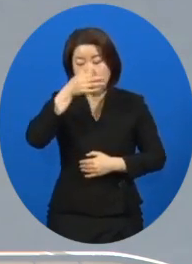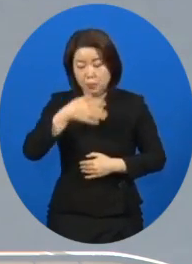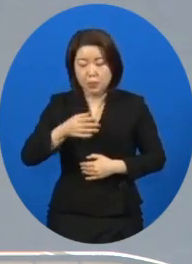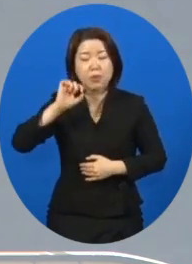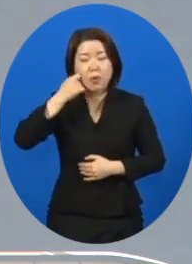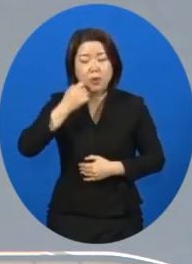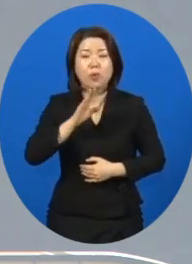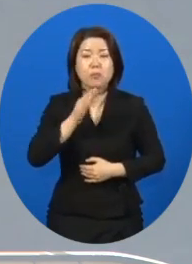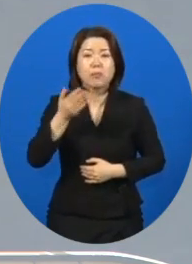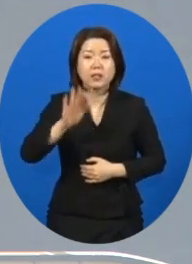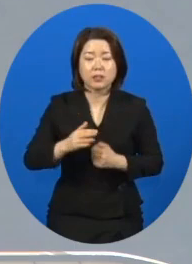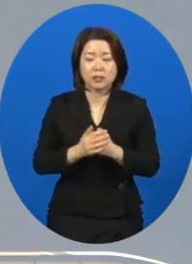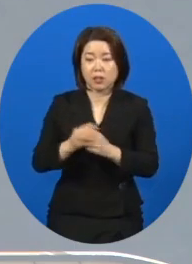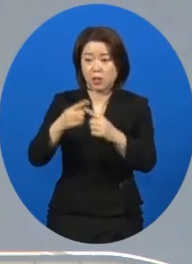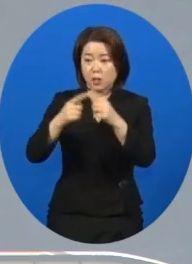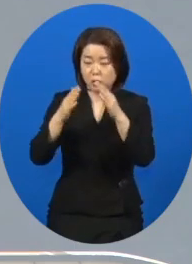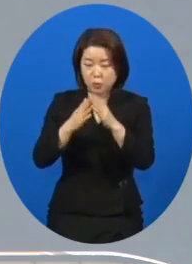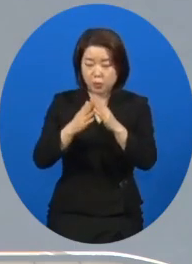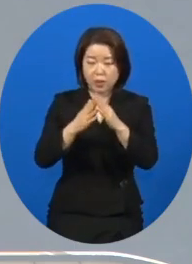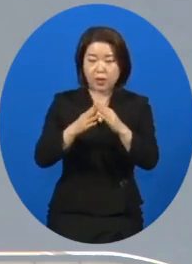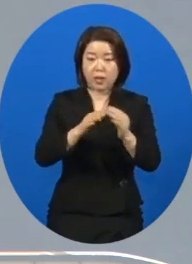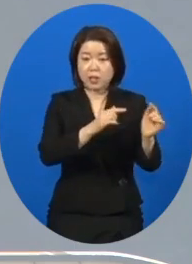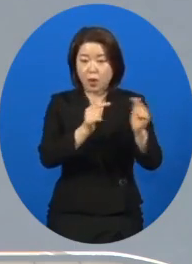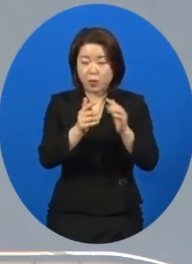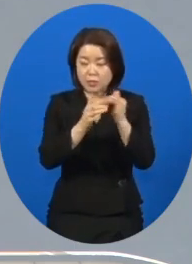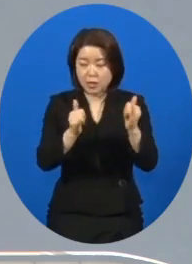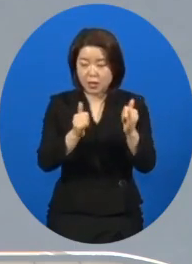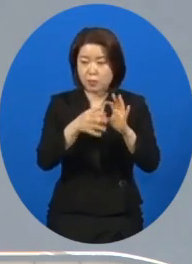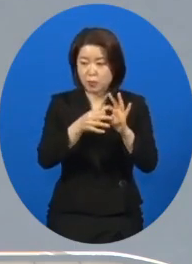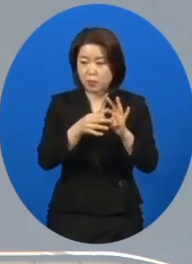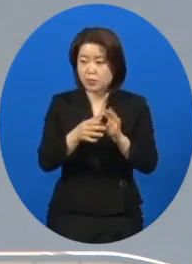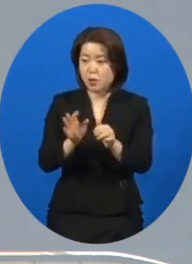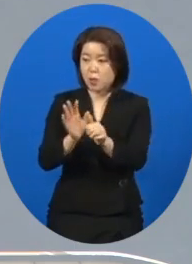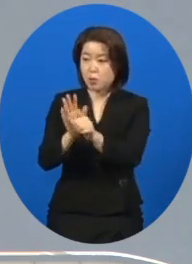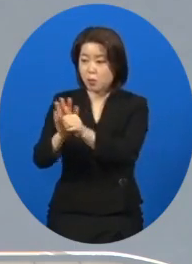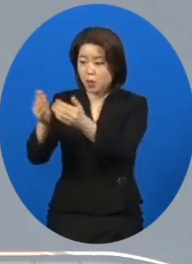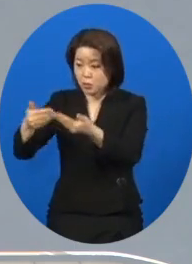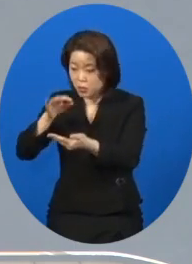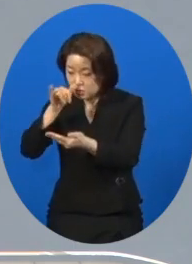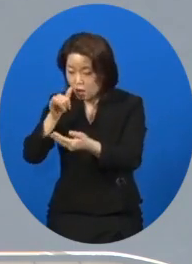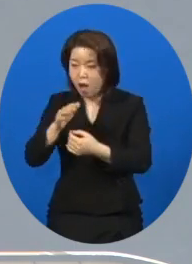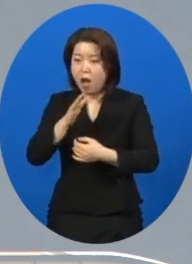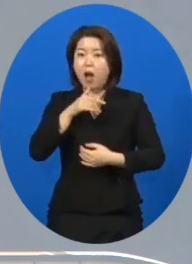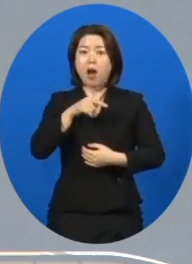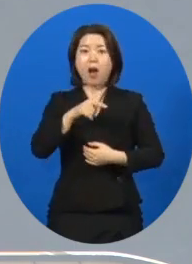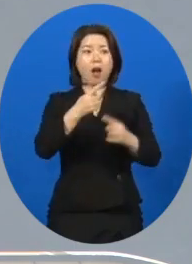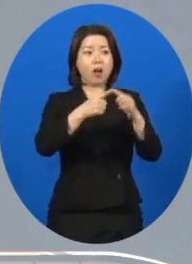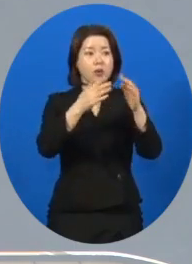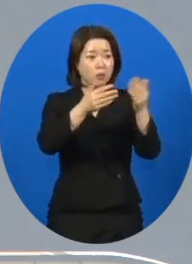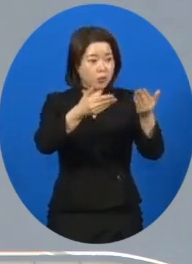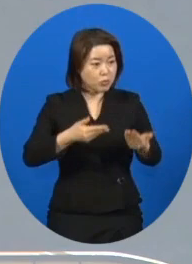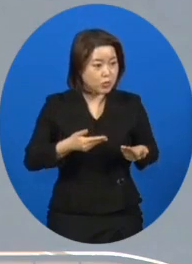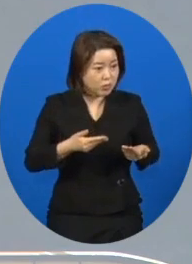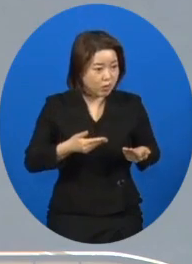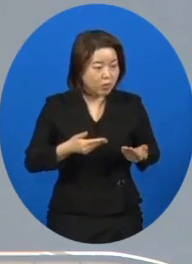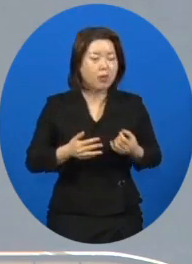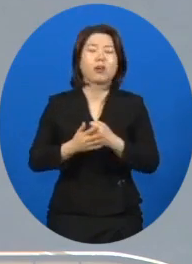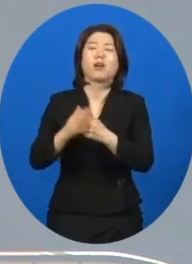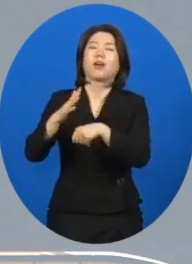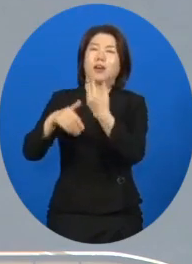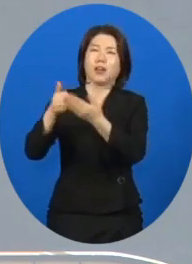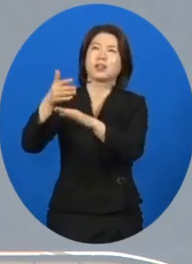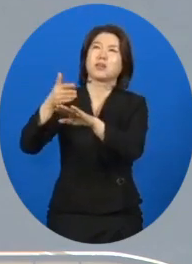어려웠는데 교회와 성도를 통하여 도움이 왔어요. 아, 이게 교회에서 주시는 거예요? 아유,